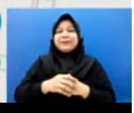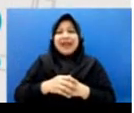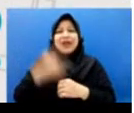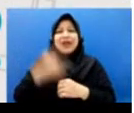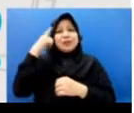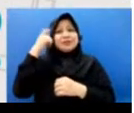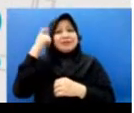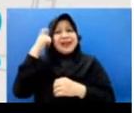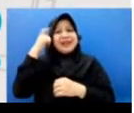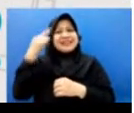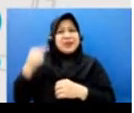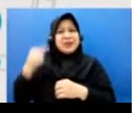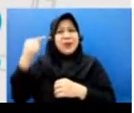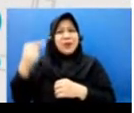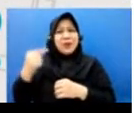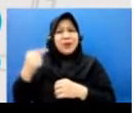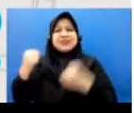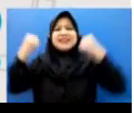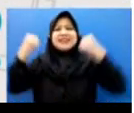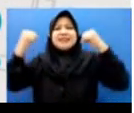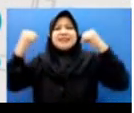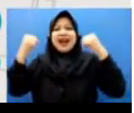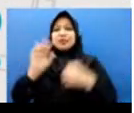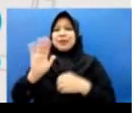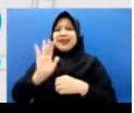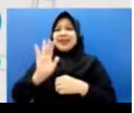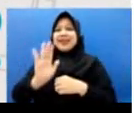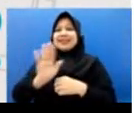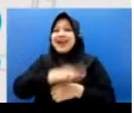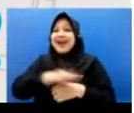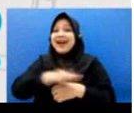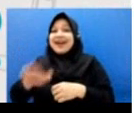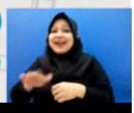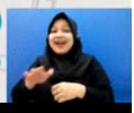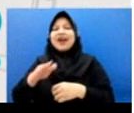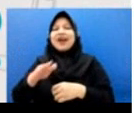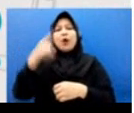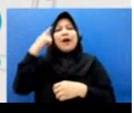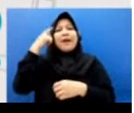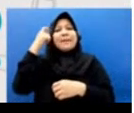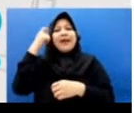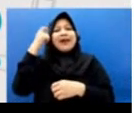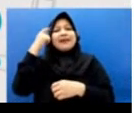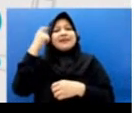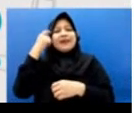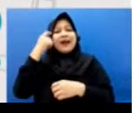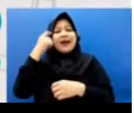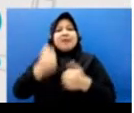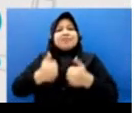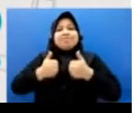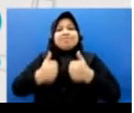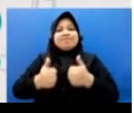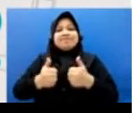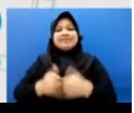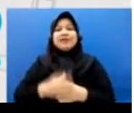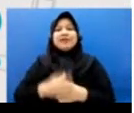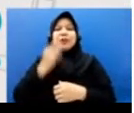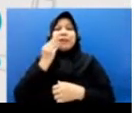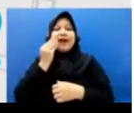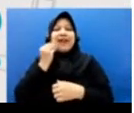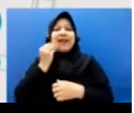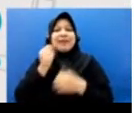supaya anak-anak itu bisa merasakan pengalaman yang efektif, pengalaman yang terbaik yang dia rasakan. Nah, tentunya